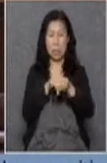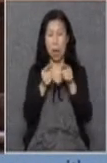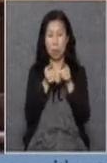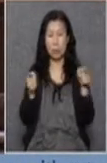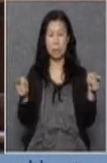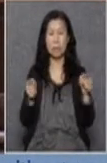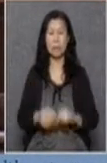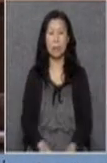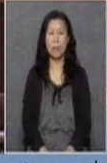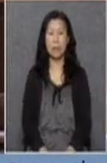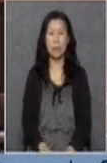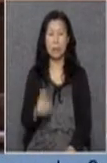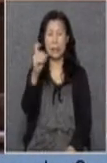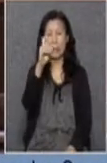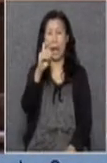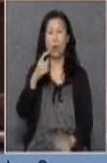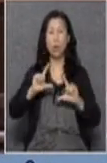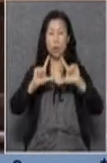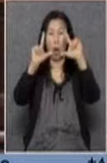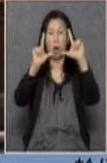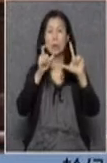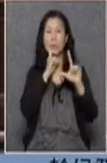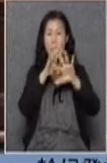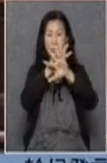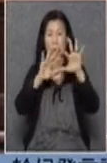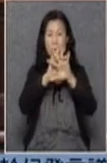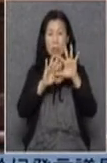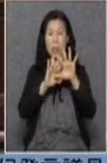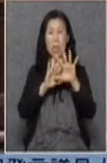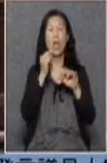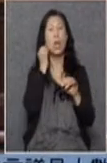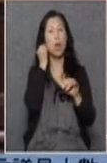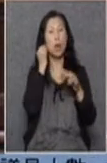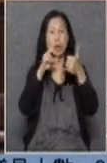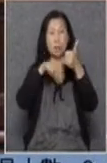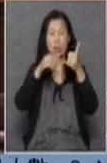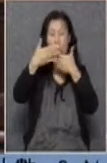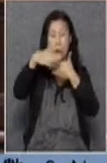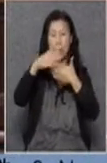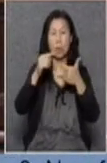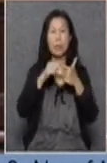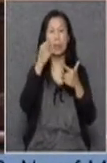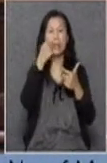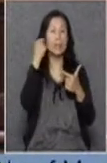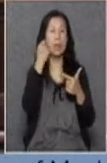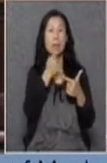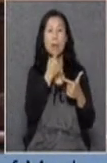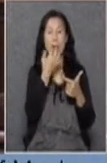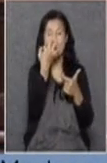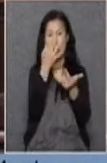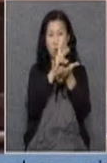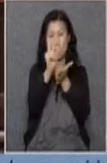就如果講九龍東聯網嚟講呢，婦科、外科同耳鼻喉三個專